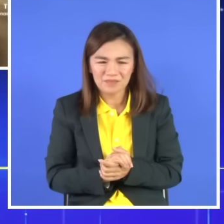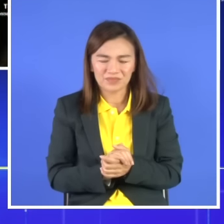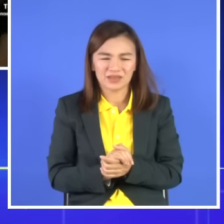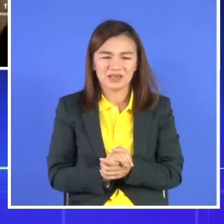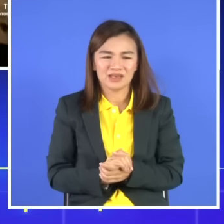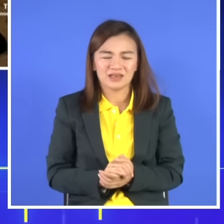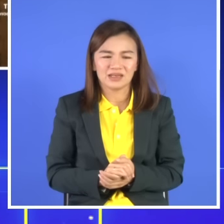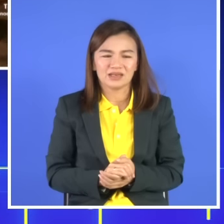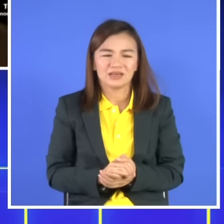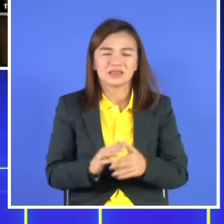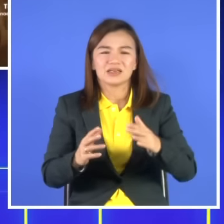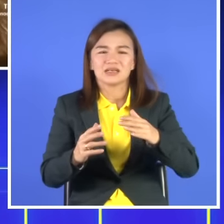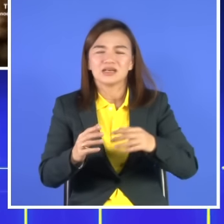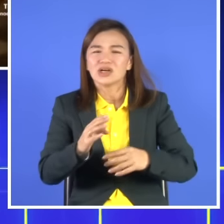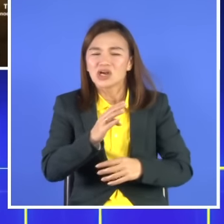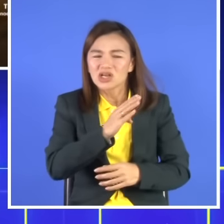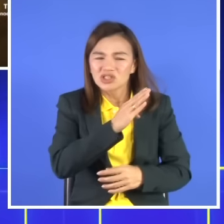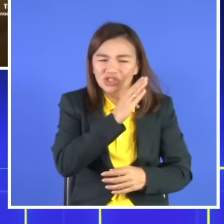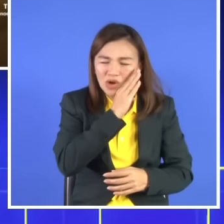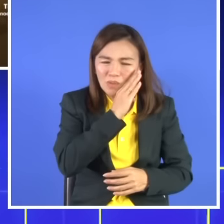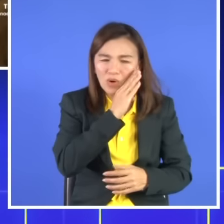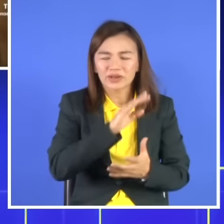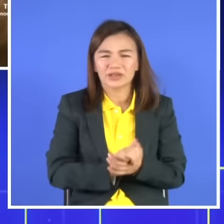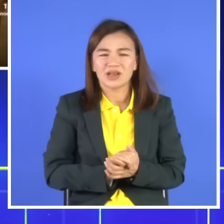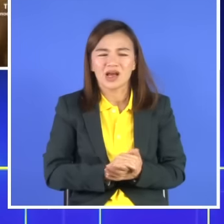พานสมมตอมรมาก